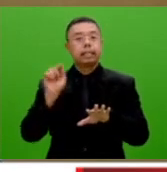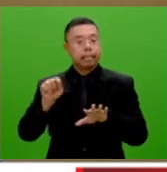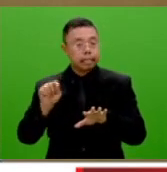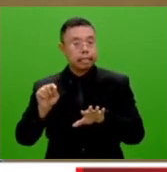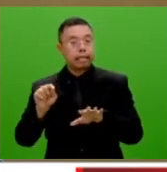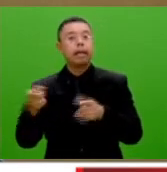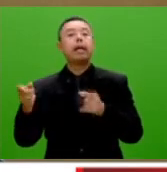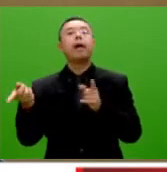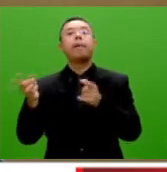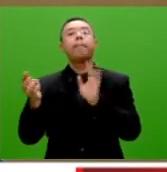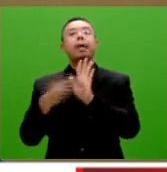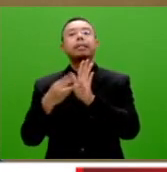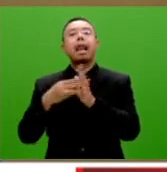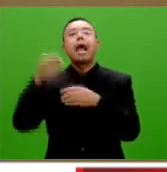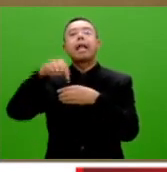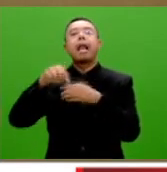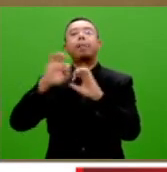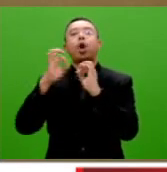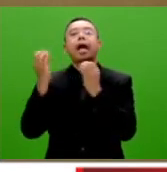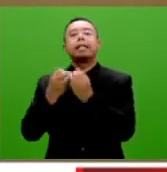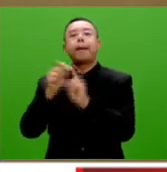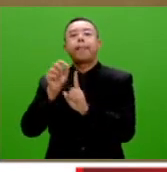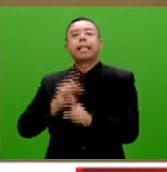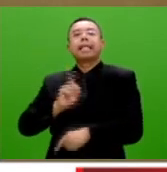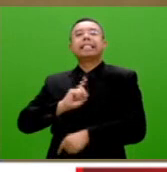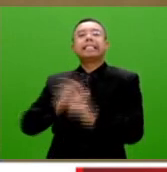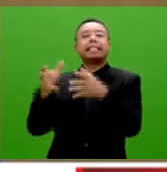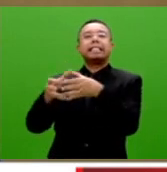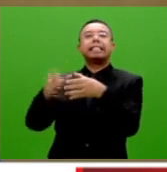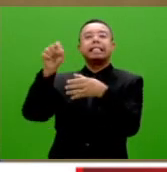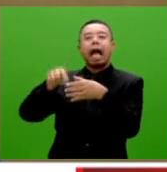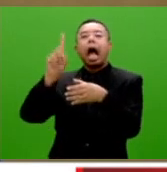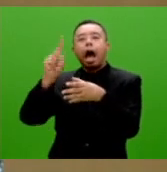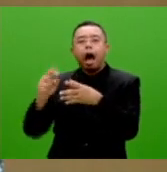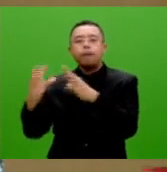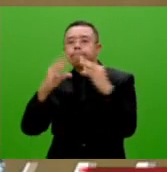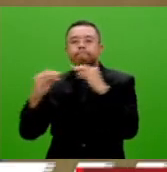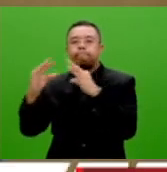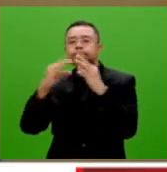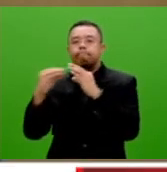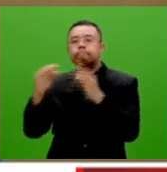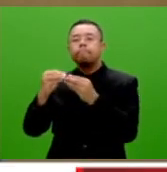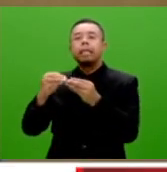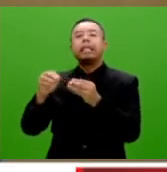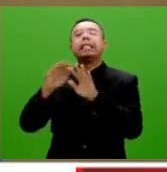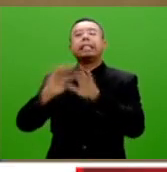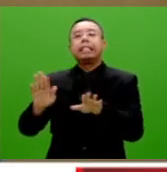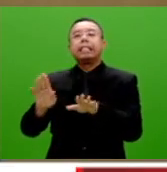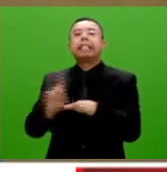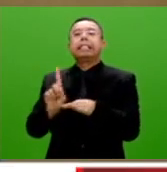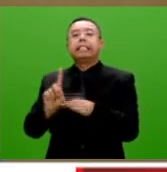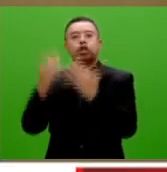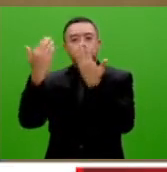merupakan masalah internal Partai Demokrat yang harus diselesaikan terlebih